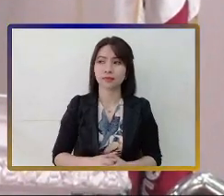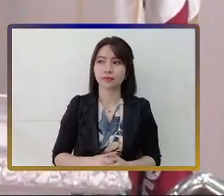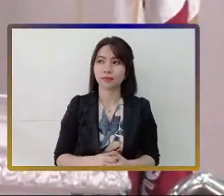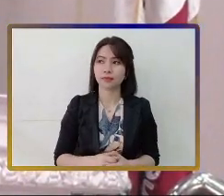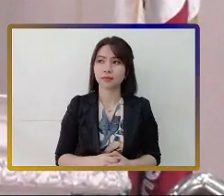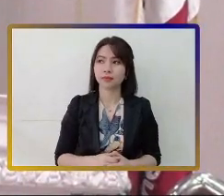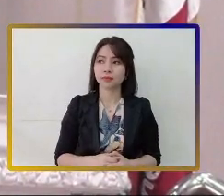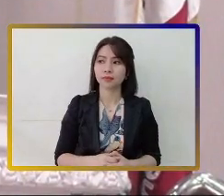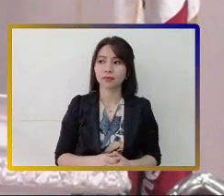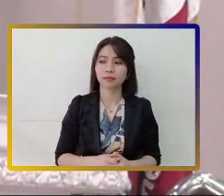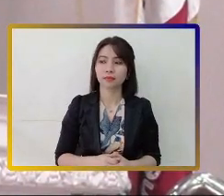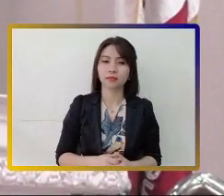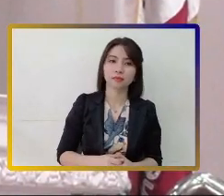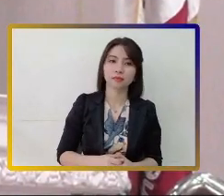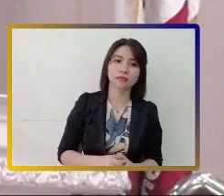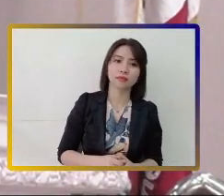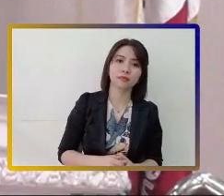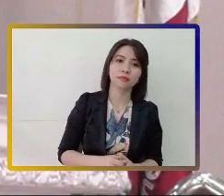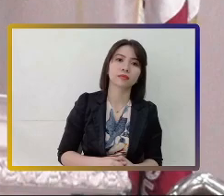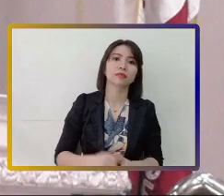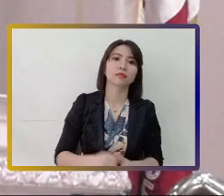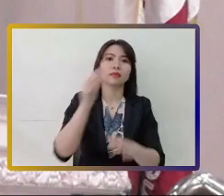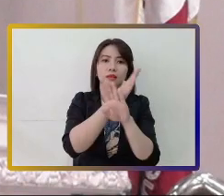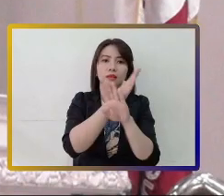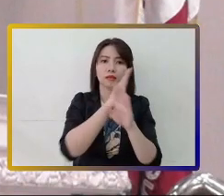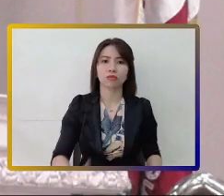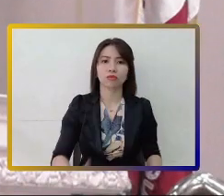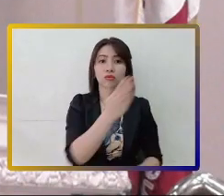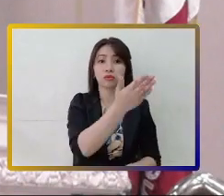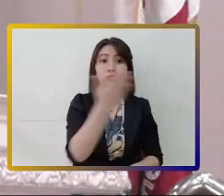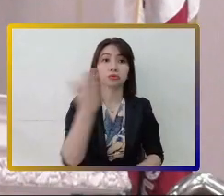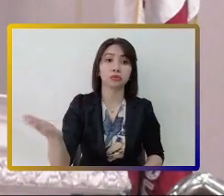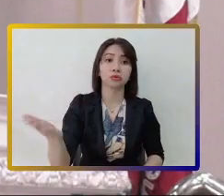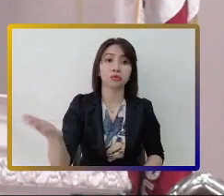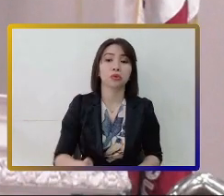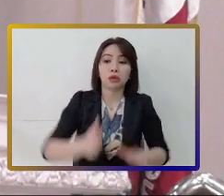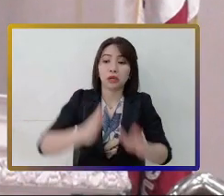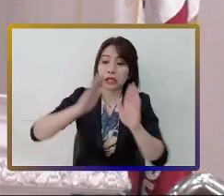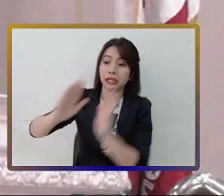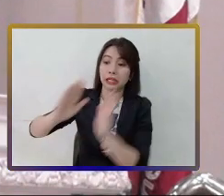Don't you live the same as you came.